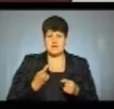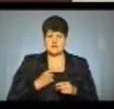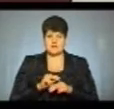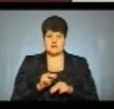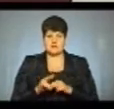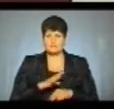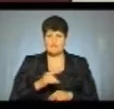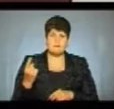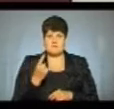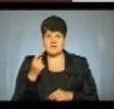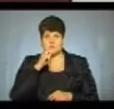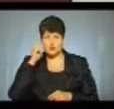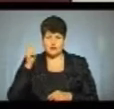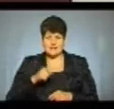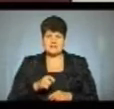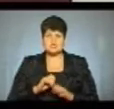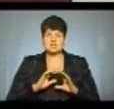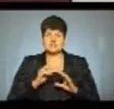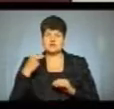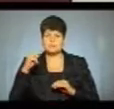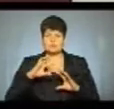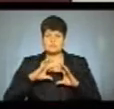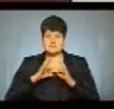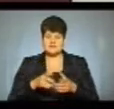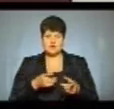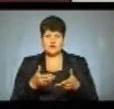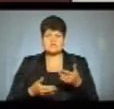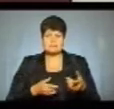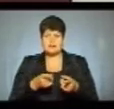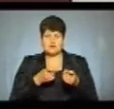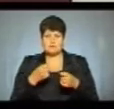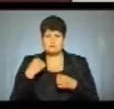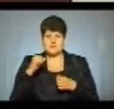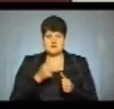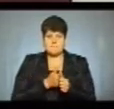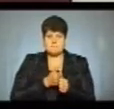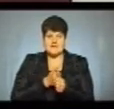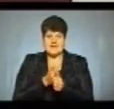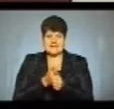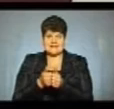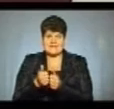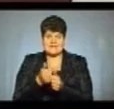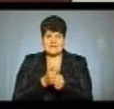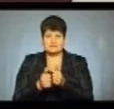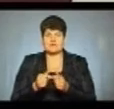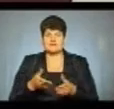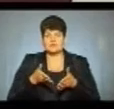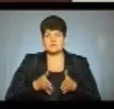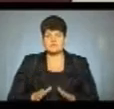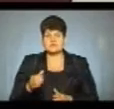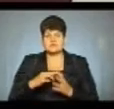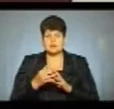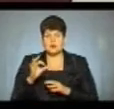став першим українцем, чемпіоном світу з біатлону серед чоловіків. Перемігши у гонці переслідування, він уродженець острова Тернопільського